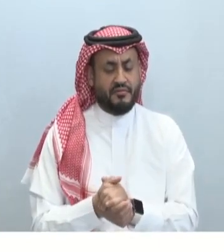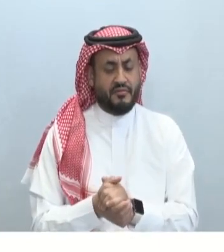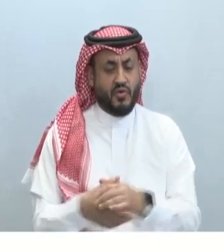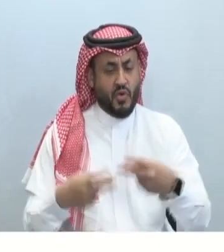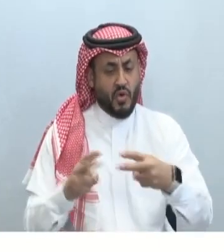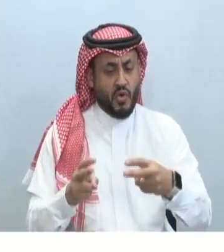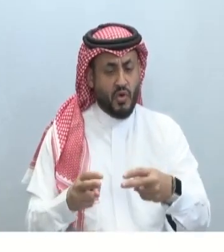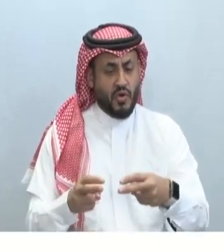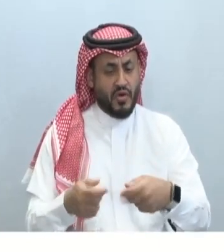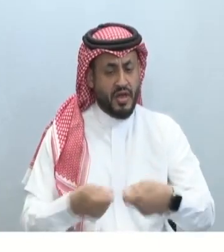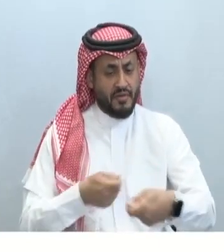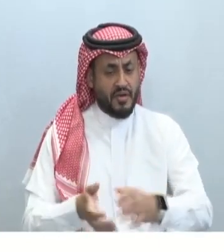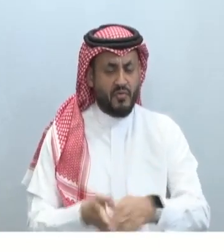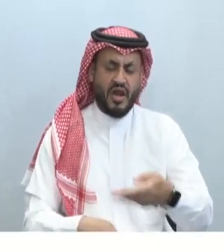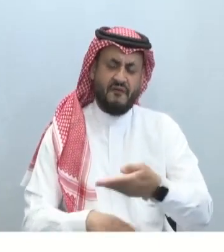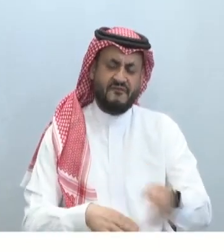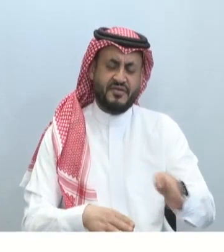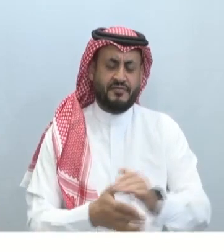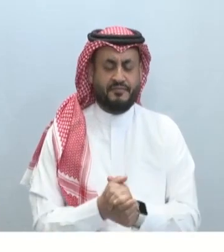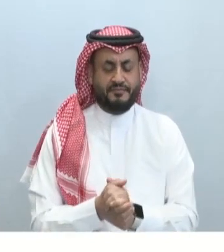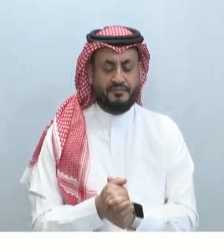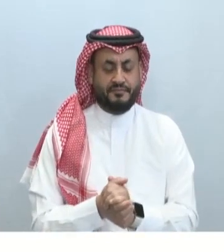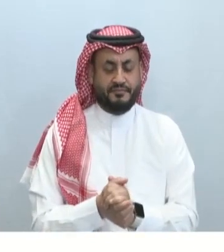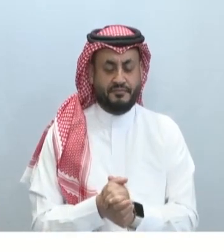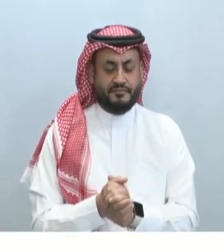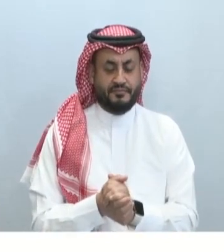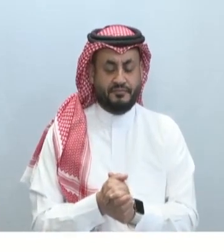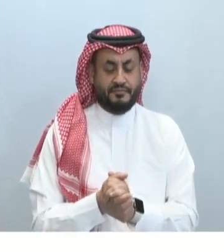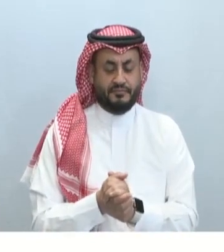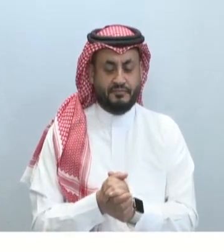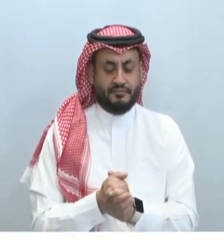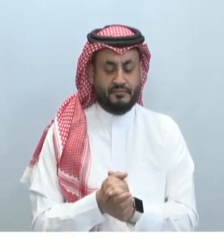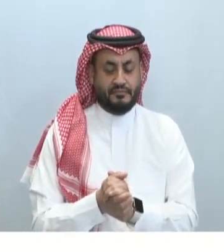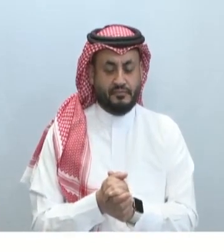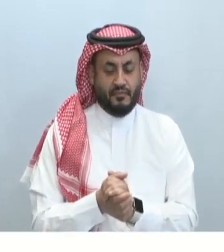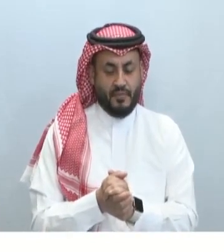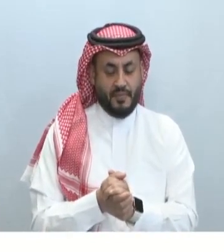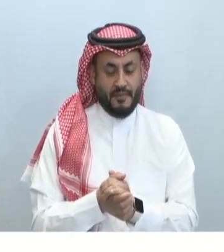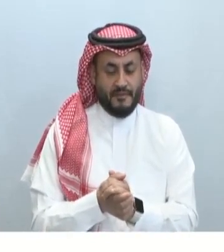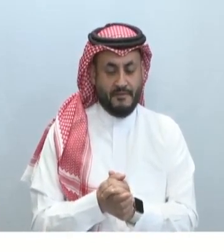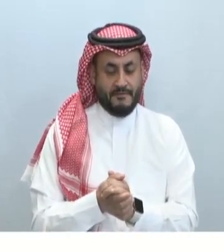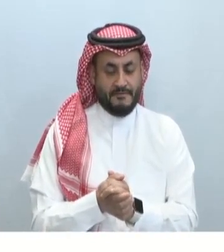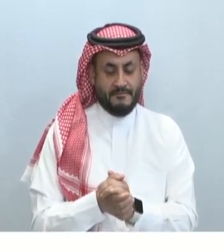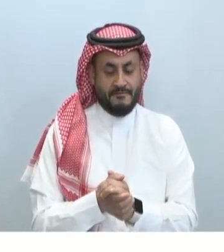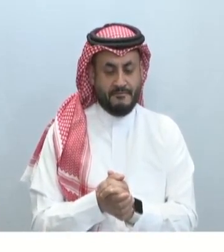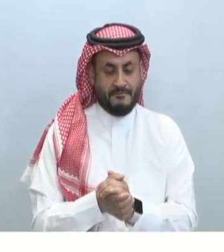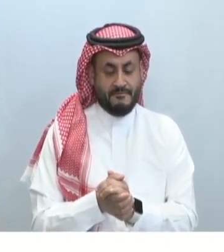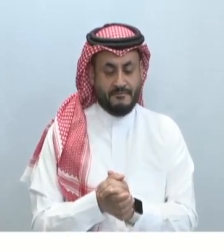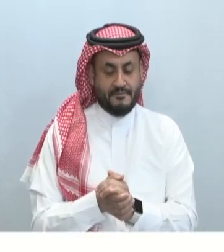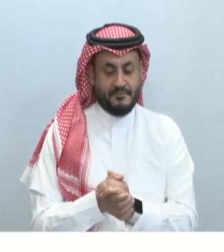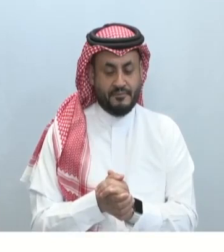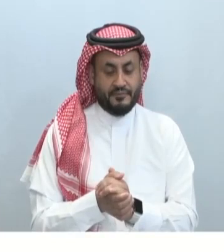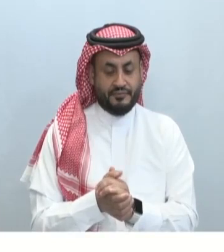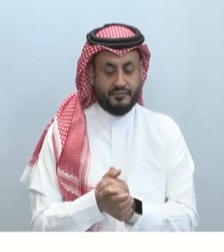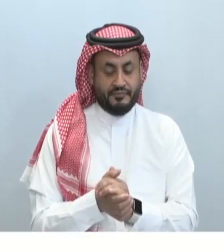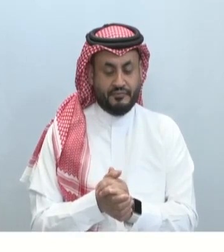البيع او فسخه كما قلنا هذا الحديث دل على خيار المجلس اي